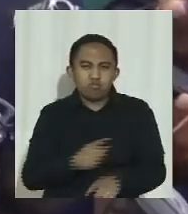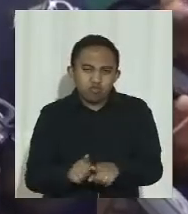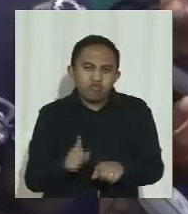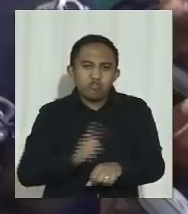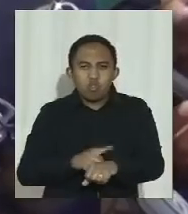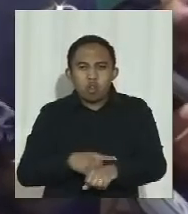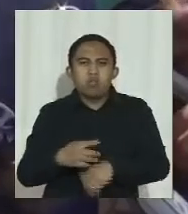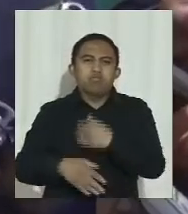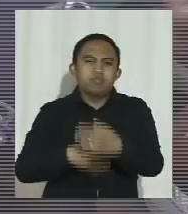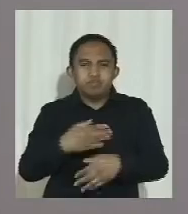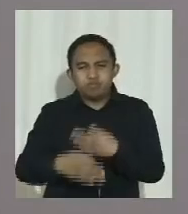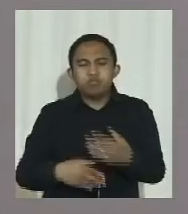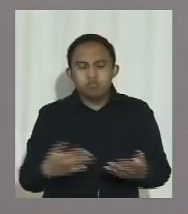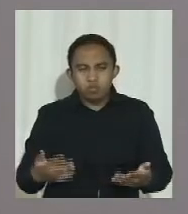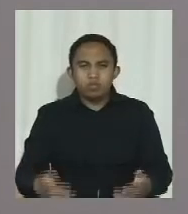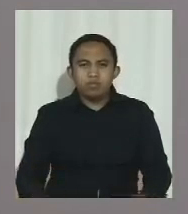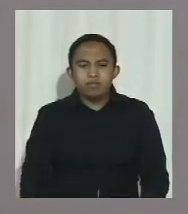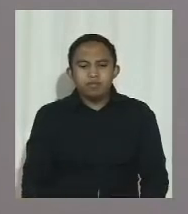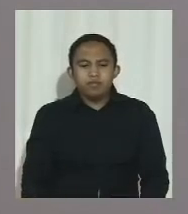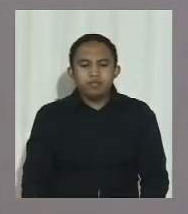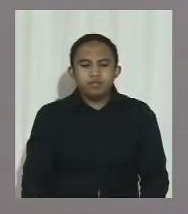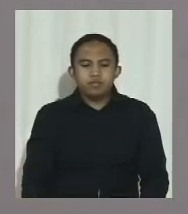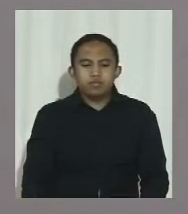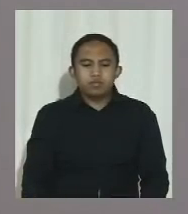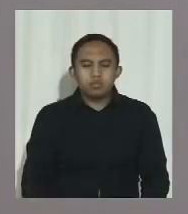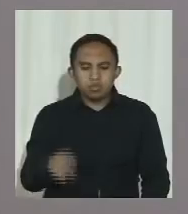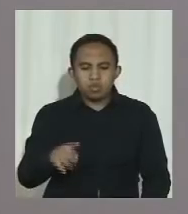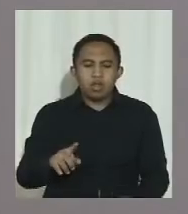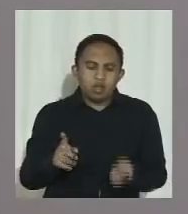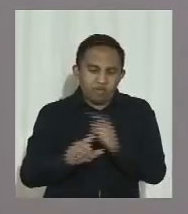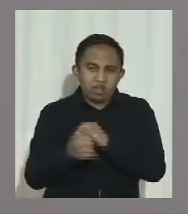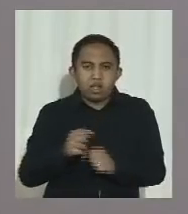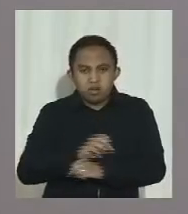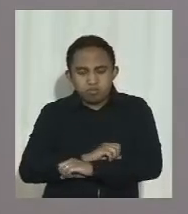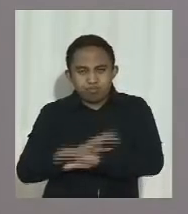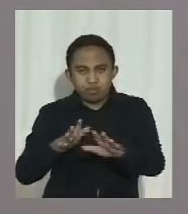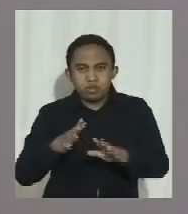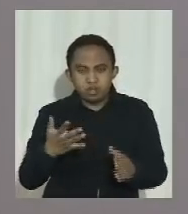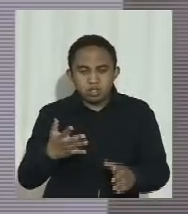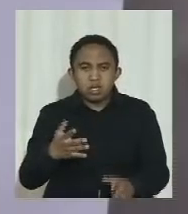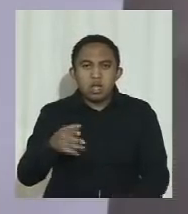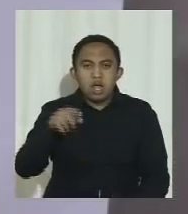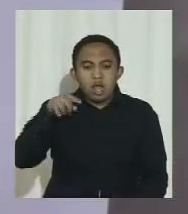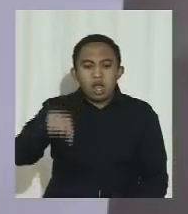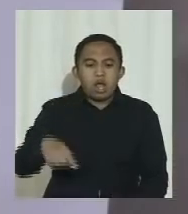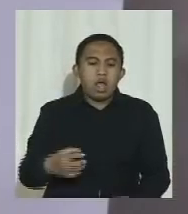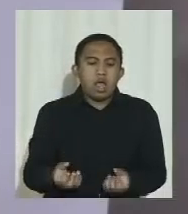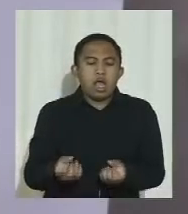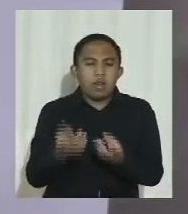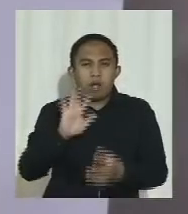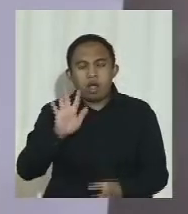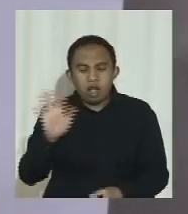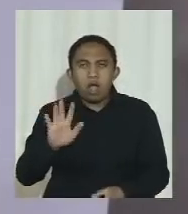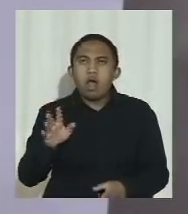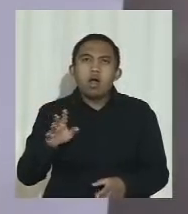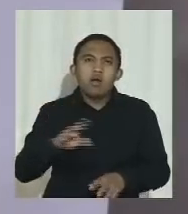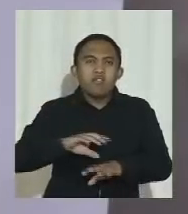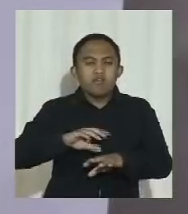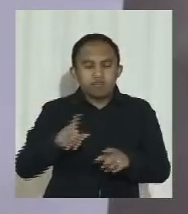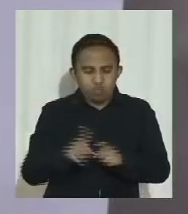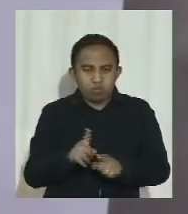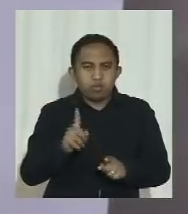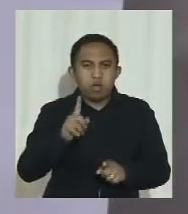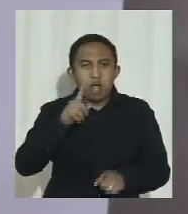dia miditra amin'ilay atao hoe redeploiement sika amenona ireo faritra tsy Analamanga irery toy ny faritra Diana